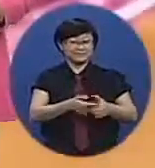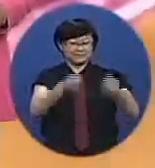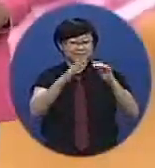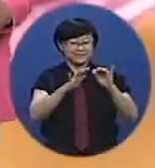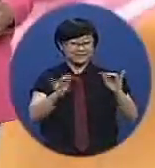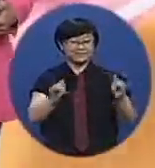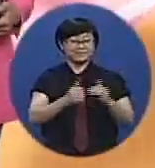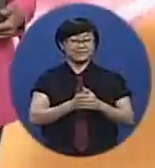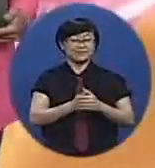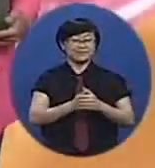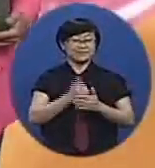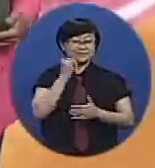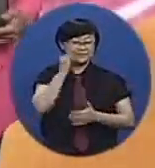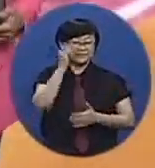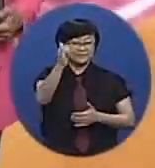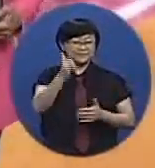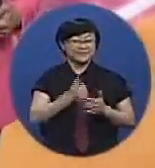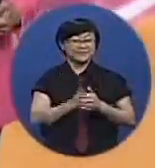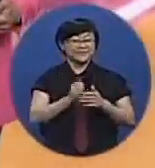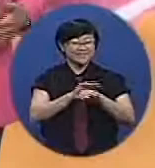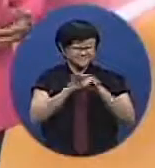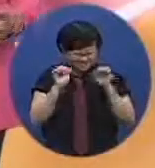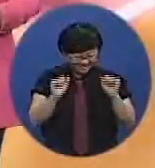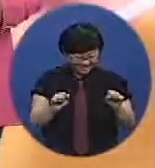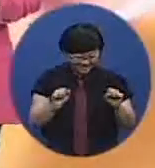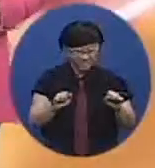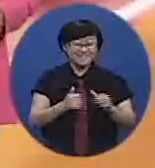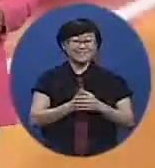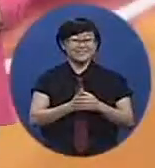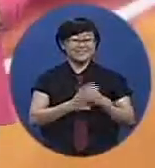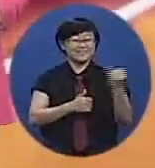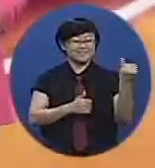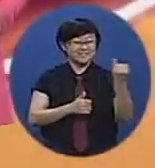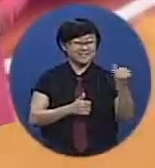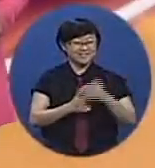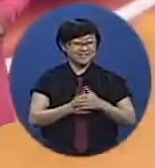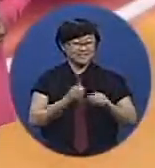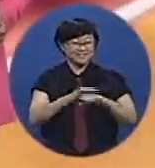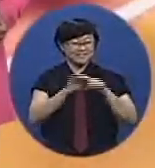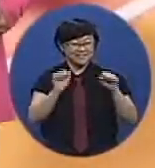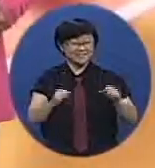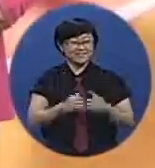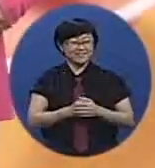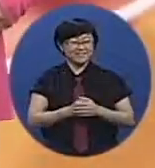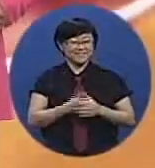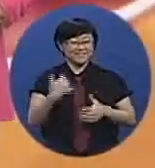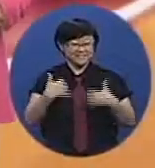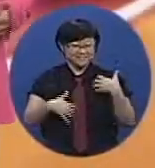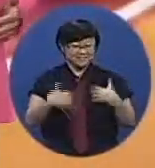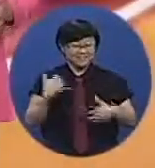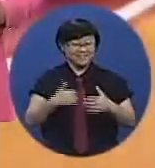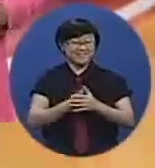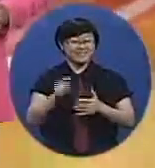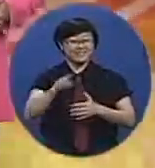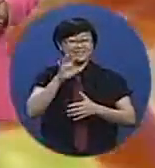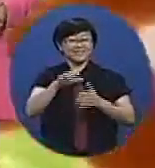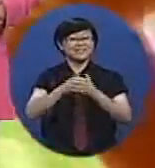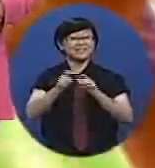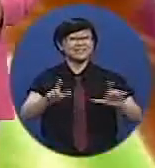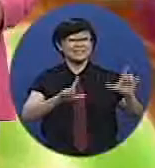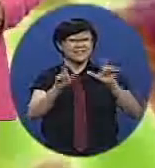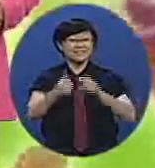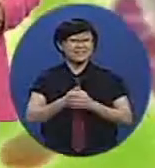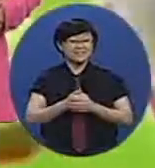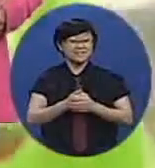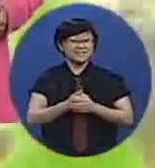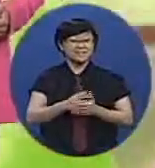참가자 모셔오겠습니다. 여보세요? 네, 안녕하세요. 아유, 반갑습니다. 여자분이시네요. 네, 안녕하세요. 네, 반갑습니다. 어디 아유. 사시는 누구십니까?